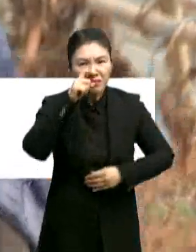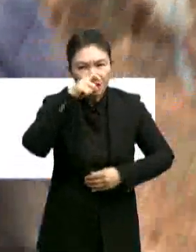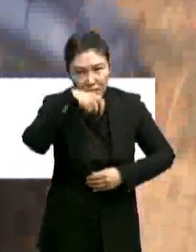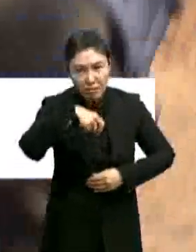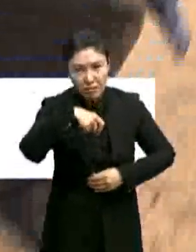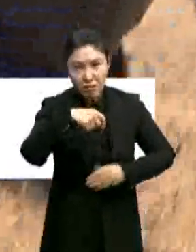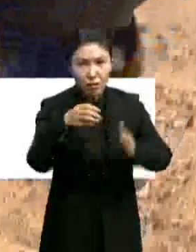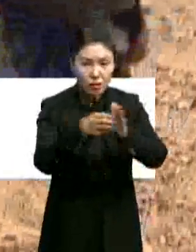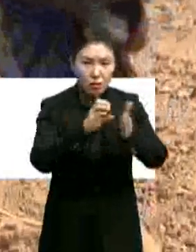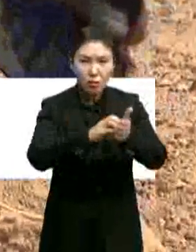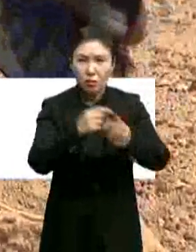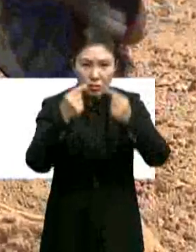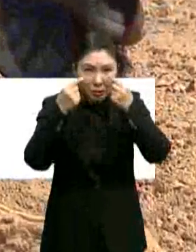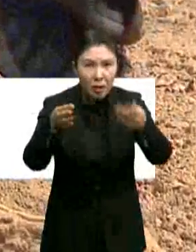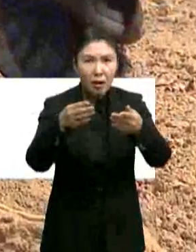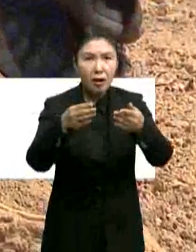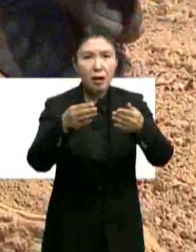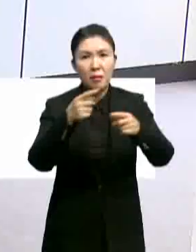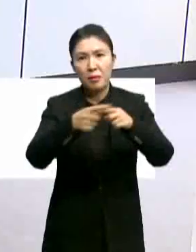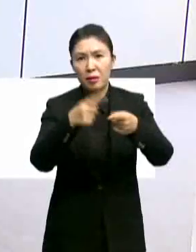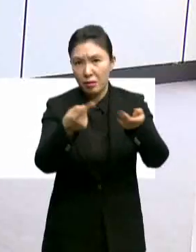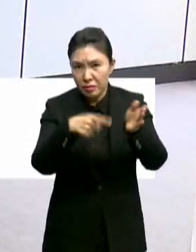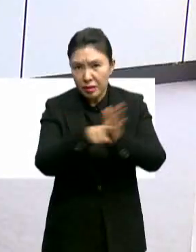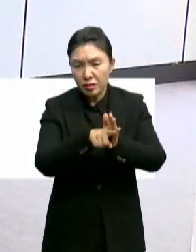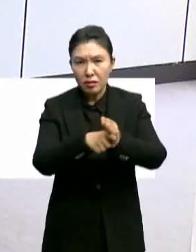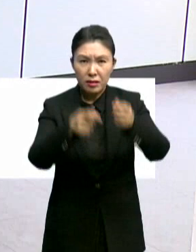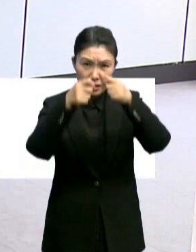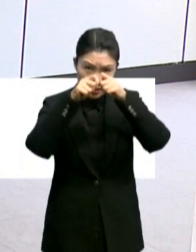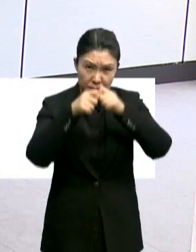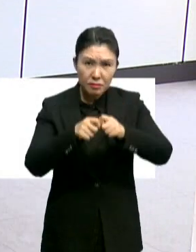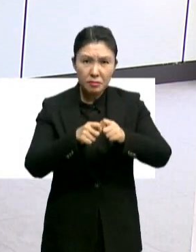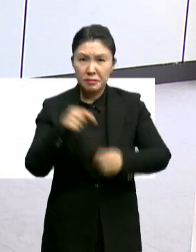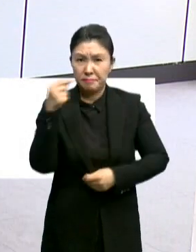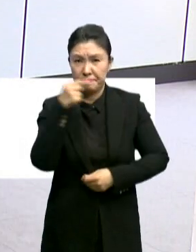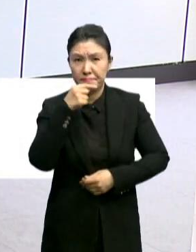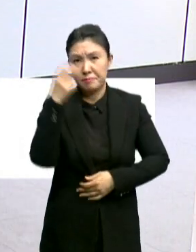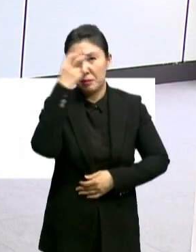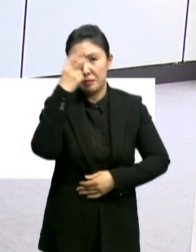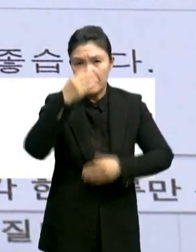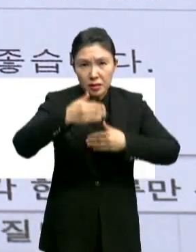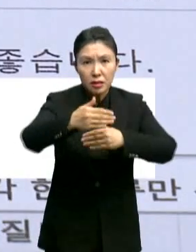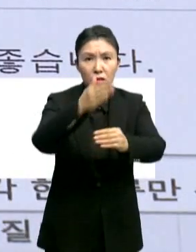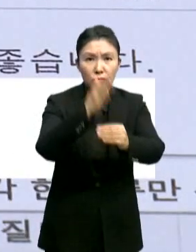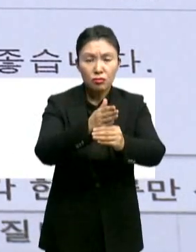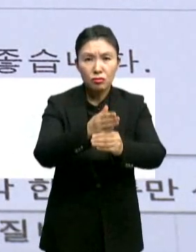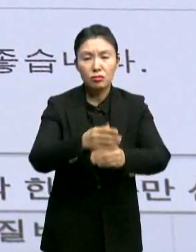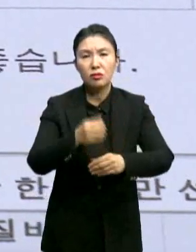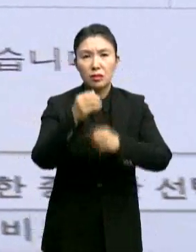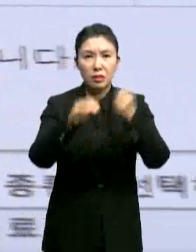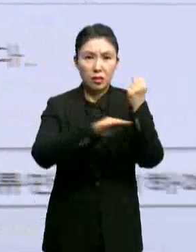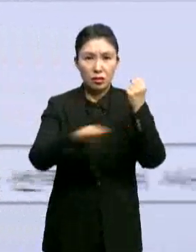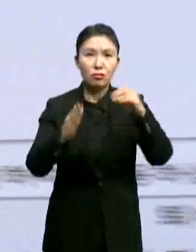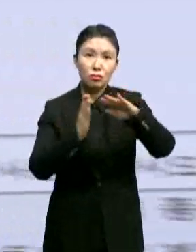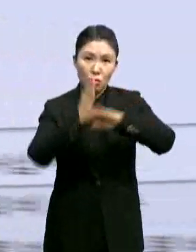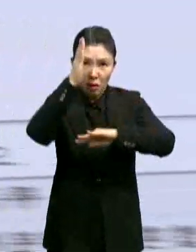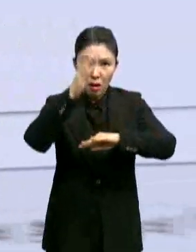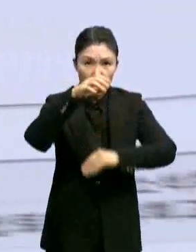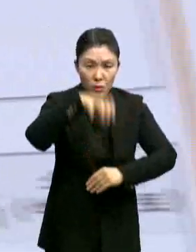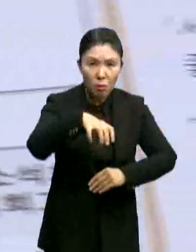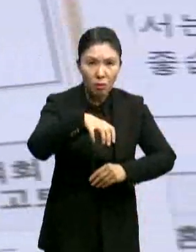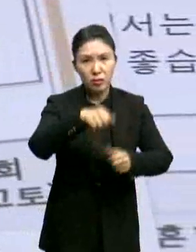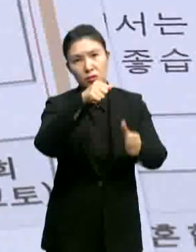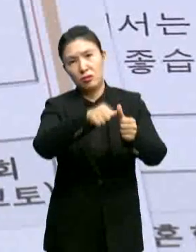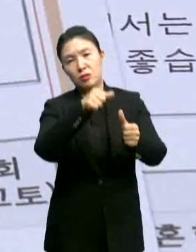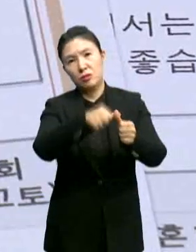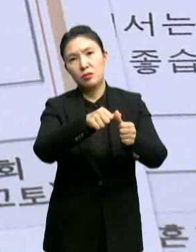정확하게 파악하기 위한 토양 정밀 조사를 진행 중인 가운데 기준 초과 지역에는 정화 보건 등의 행정 명령이